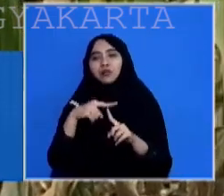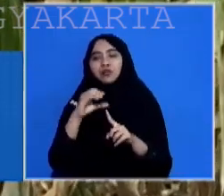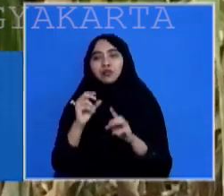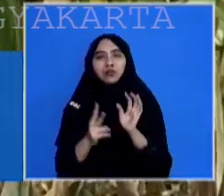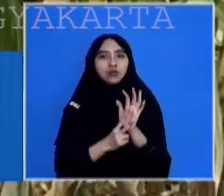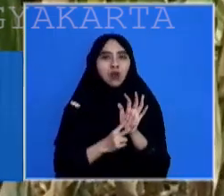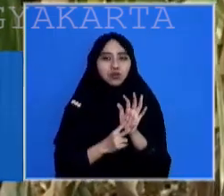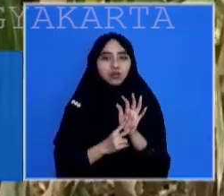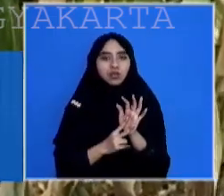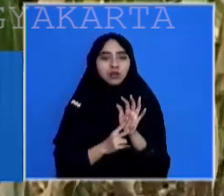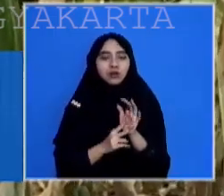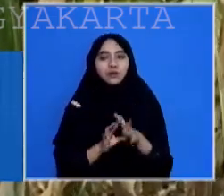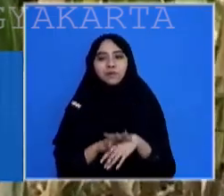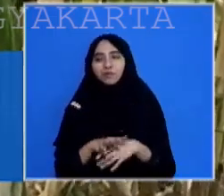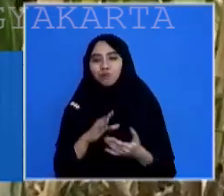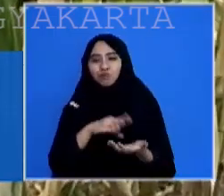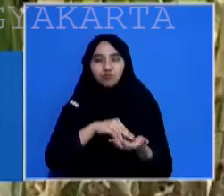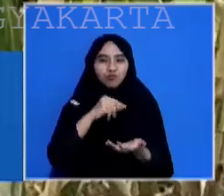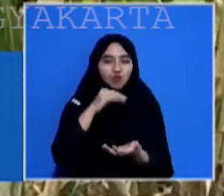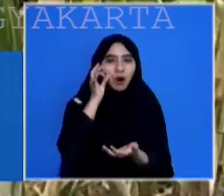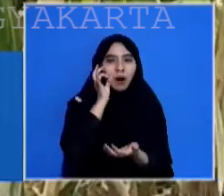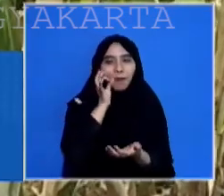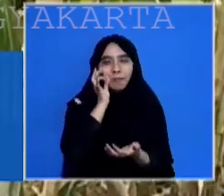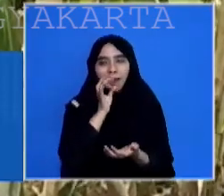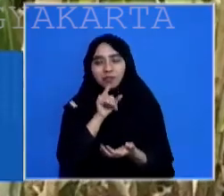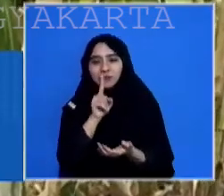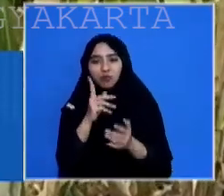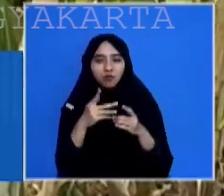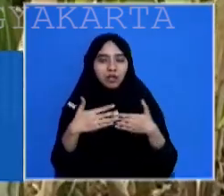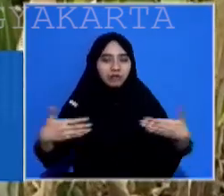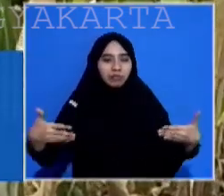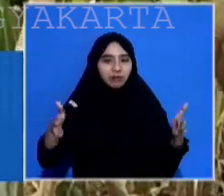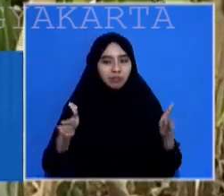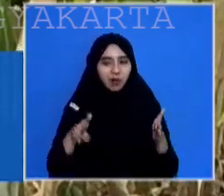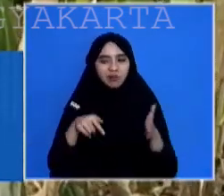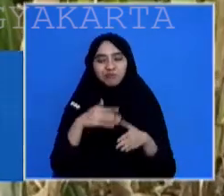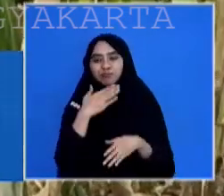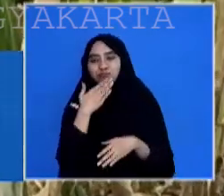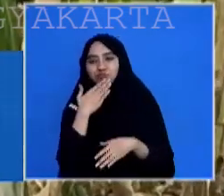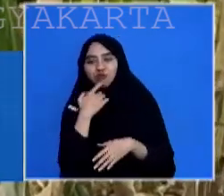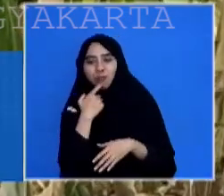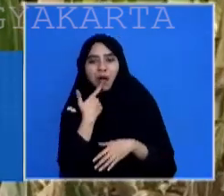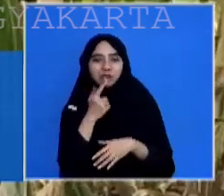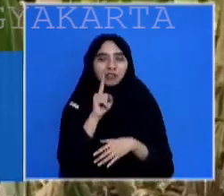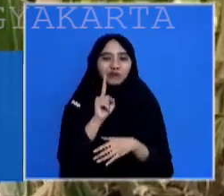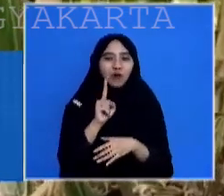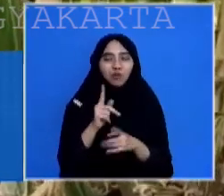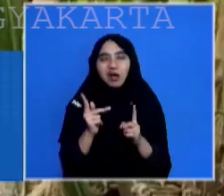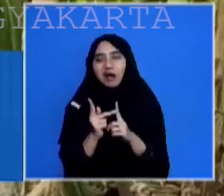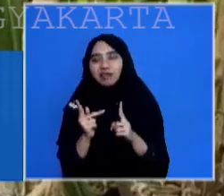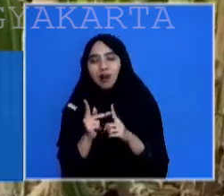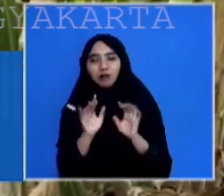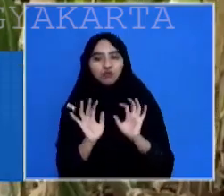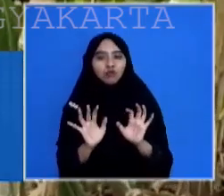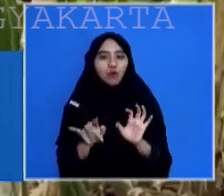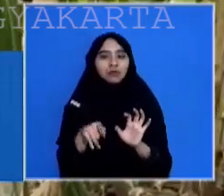dapat. Sedangkan pupuknya itu ringan. 1 hektar itu hanya cuman 1 kintal. Itu kalau nggak pakai organik, tapi kalau